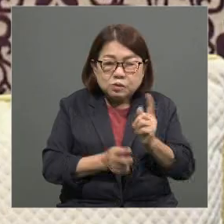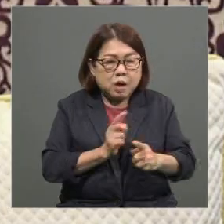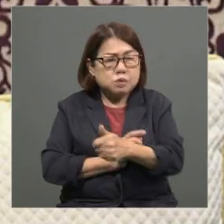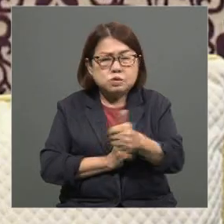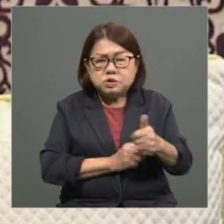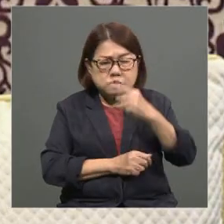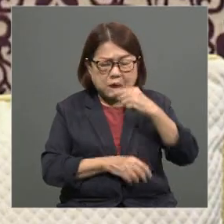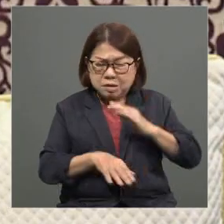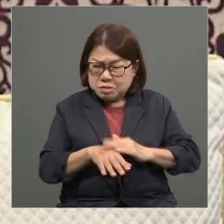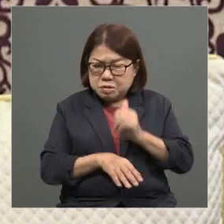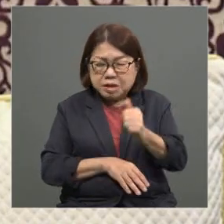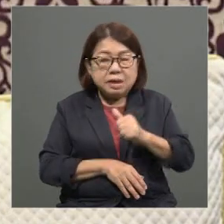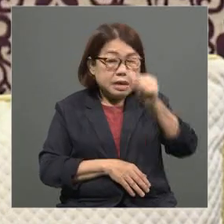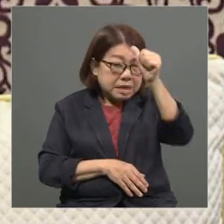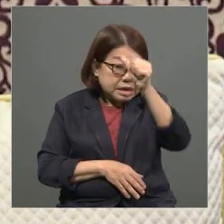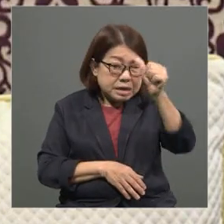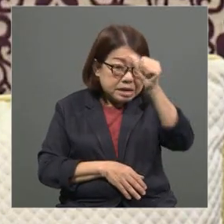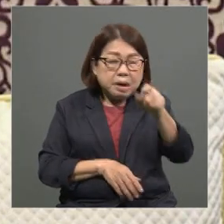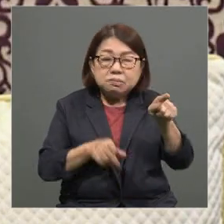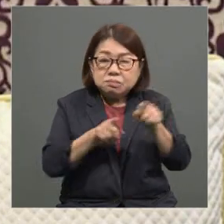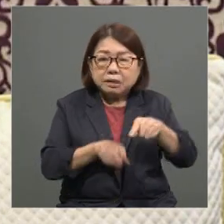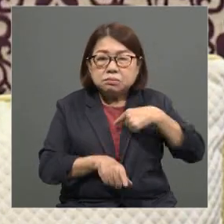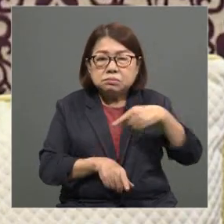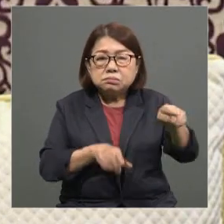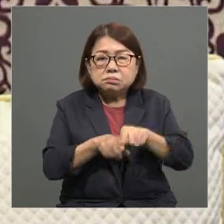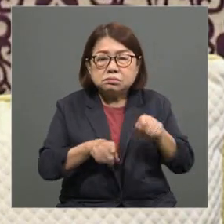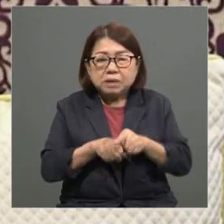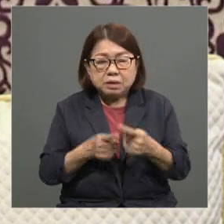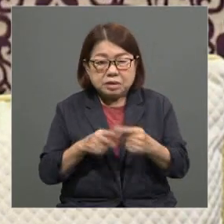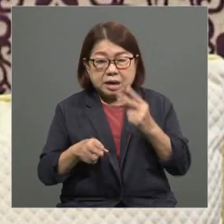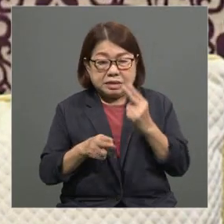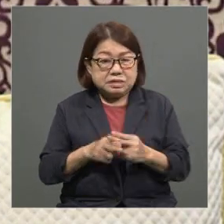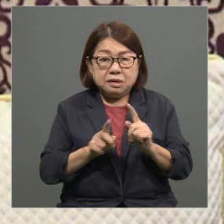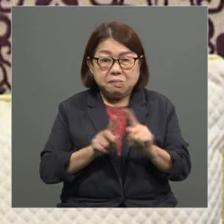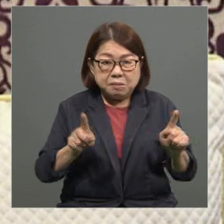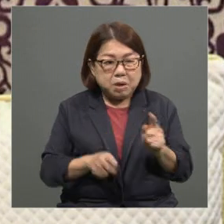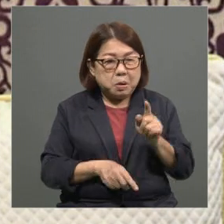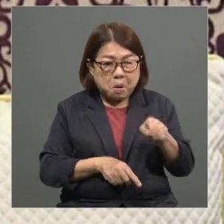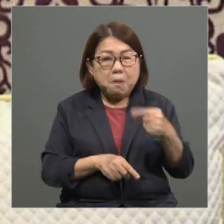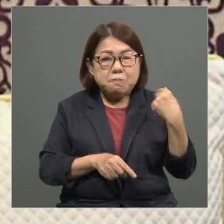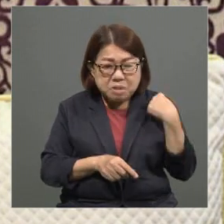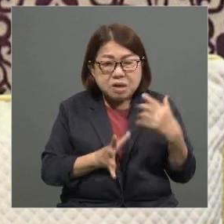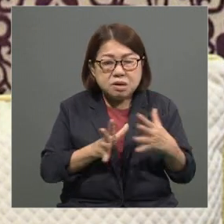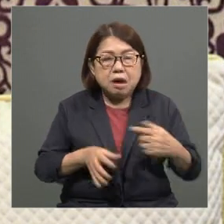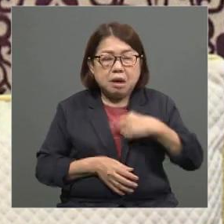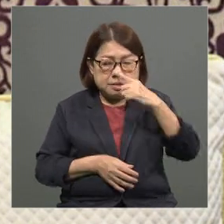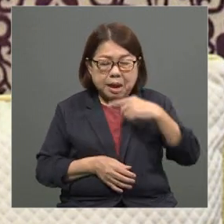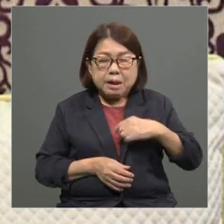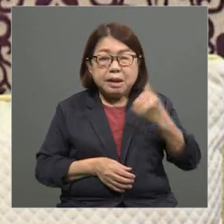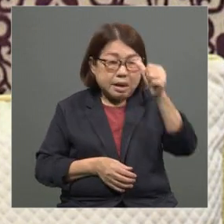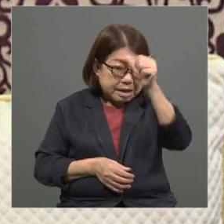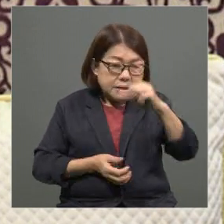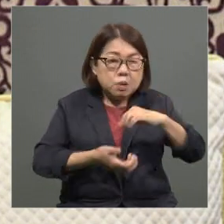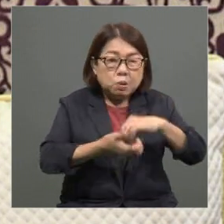อินเดียเองก็มีศักยภาพในการปลูกข้าวถึงแม้ว่าข้าวจะต่างชนิดกันแต่ความร่วมมือของประเทศไทยและอินเดียบว